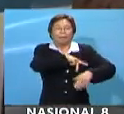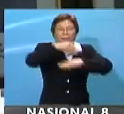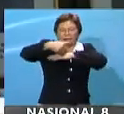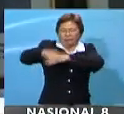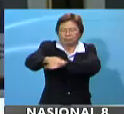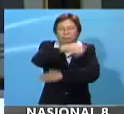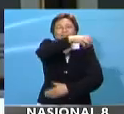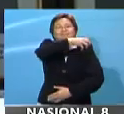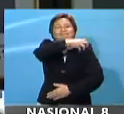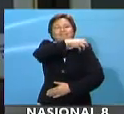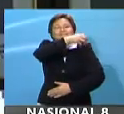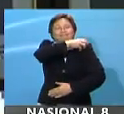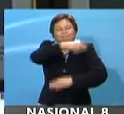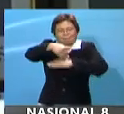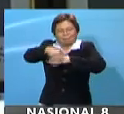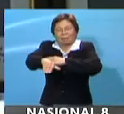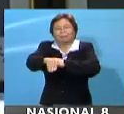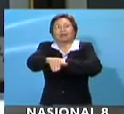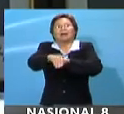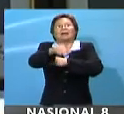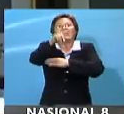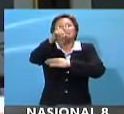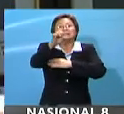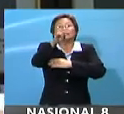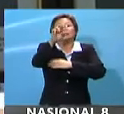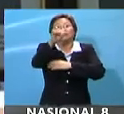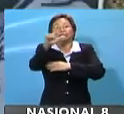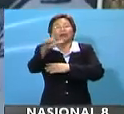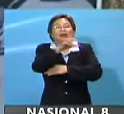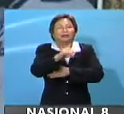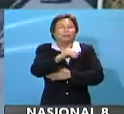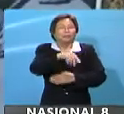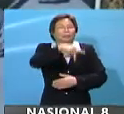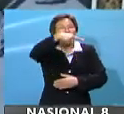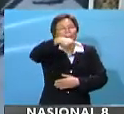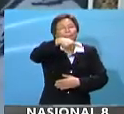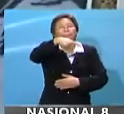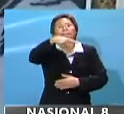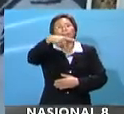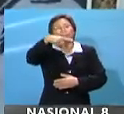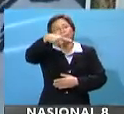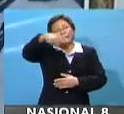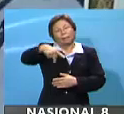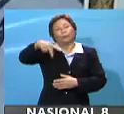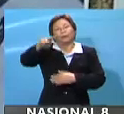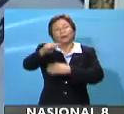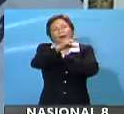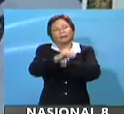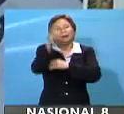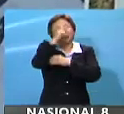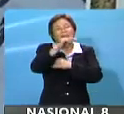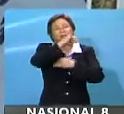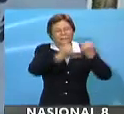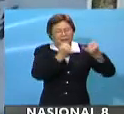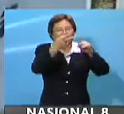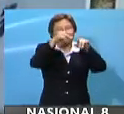General Sir Gerald Templer, selain menerima pingat Ahli Mangkunegara dan pingat Jaksa Kebaktian daripada Kerajaan Persekutuan